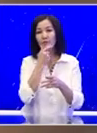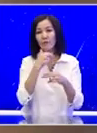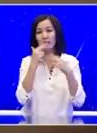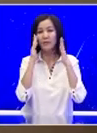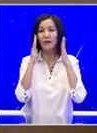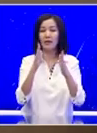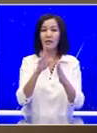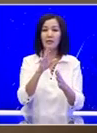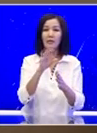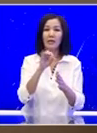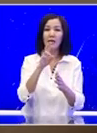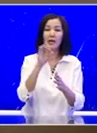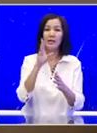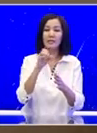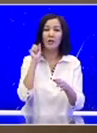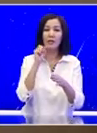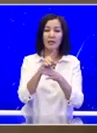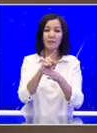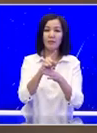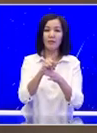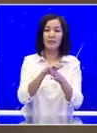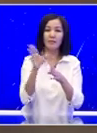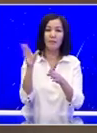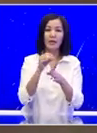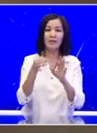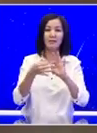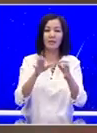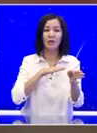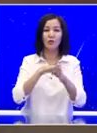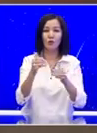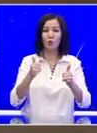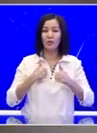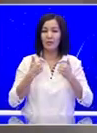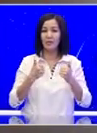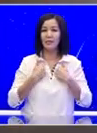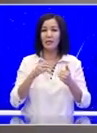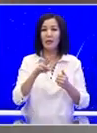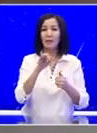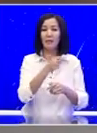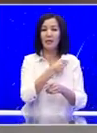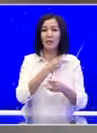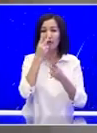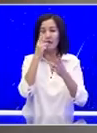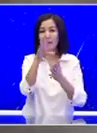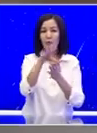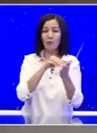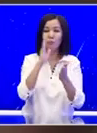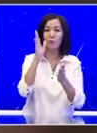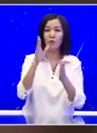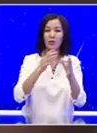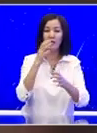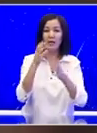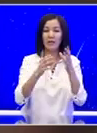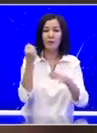Нұрлан. Ол ұстазының айтқан тапсырмаларын екі етпей барынша дұрыс орындауға тырысады. Мерей Шеніске қарап, бой түзеп, болашақта әлем